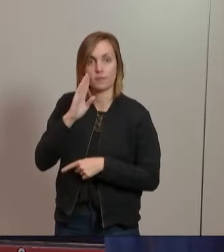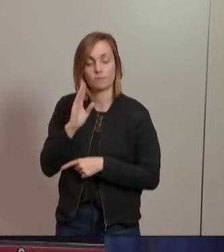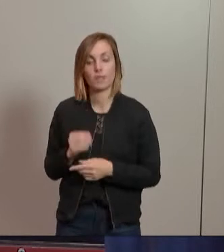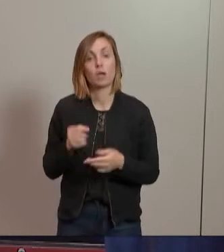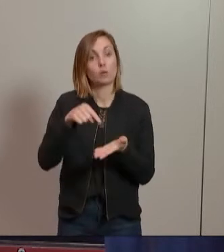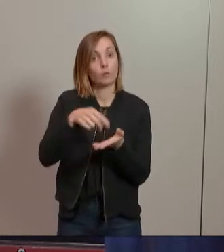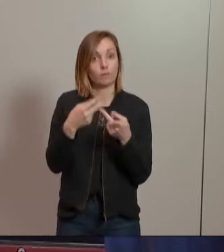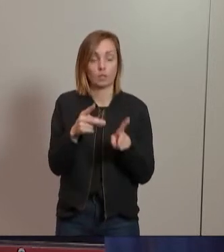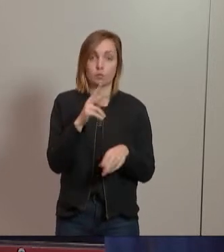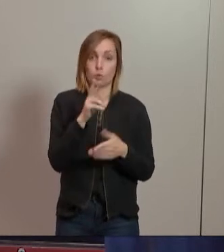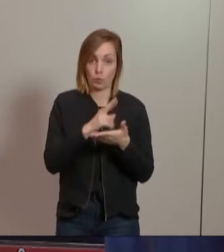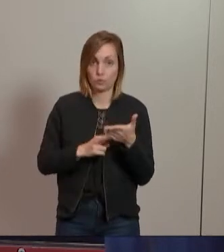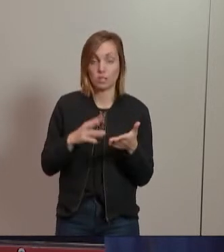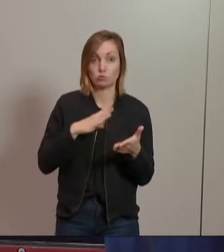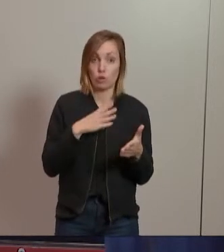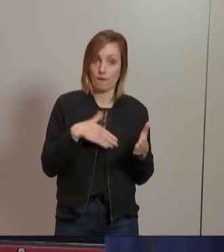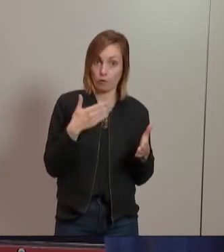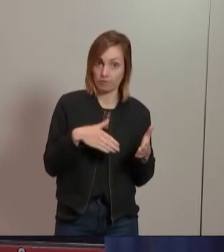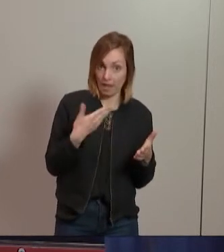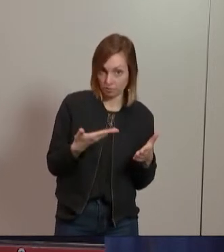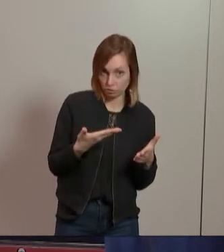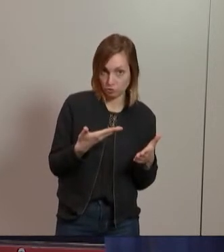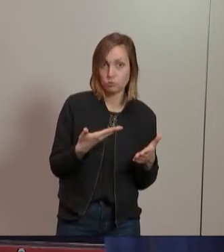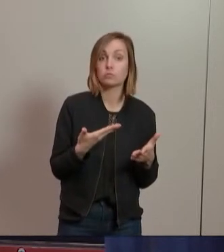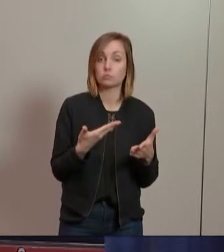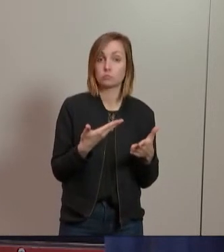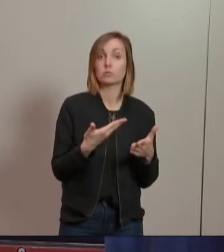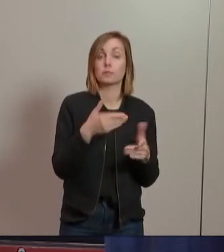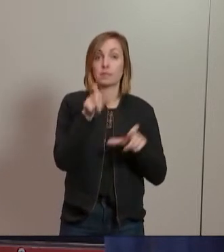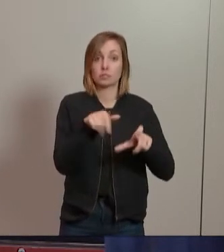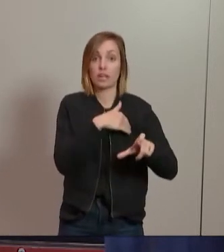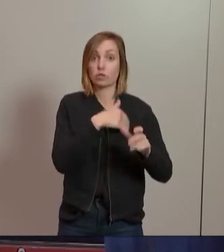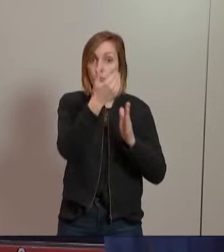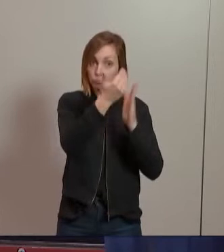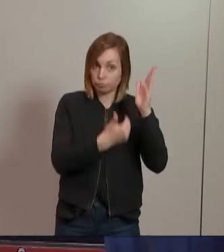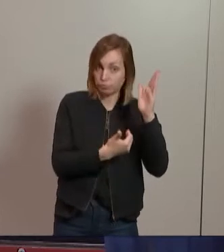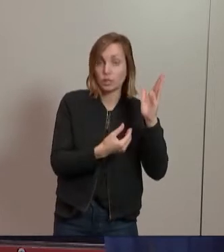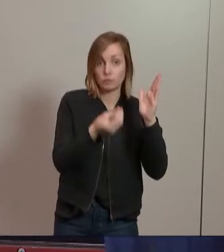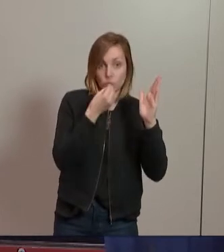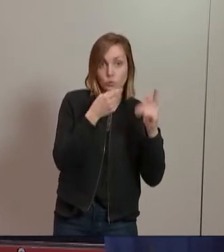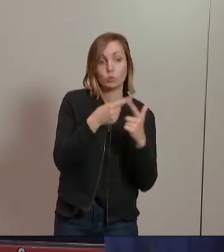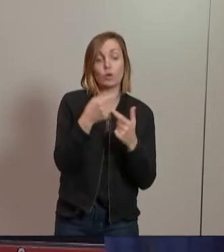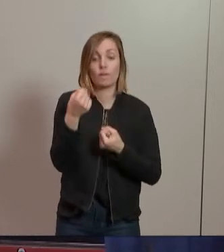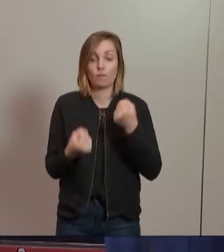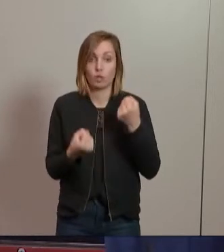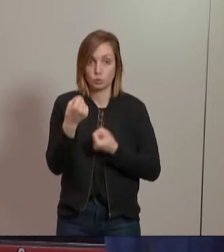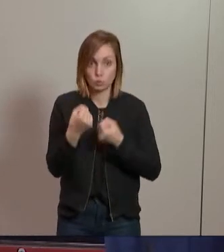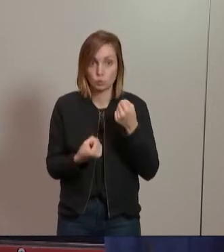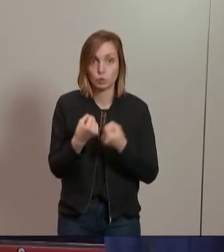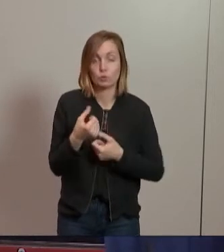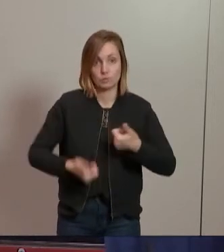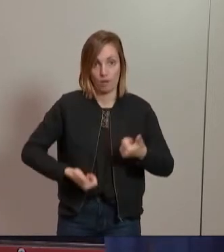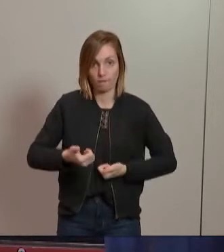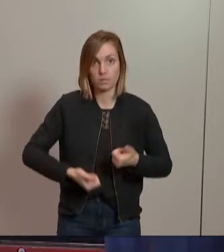certains agents bénéficient des avantages en nature suivants, lesquels sont évalués forfaitairement. La nourriture, les véhicules de fonction et de